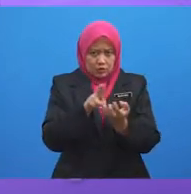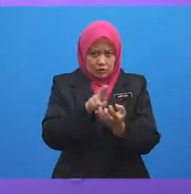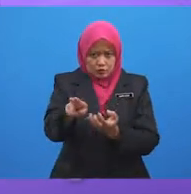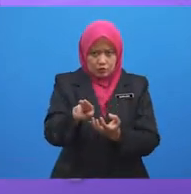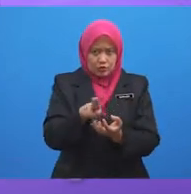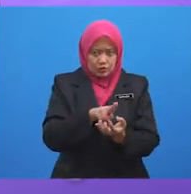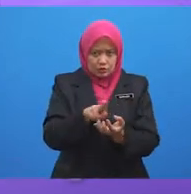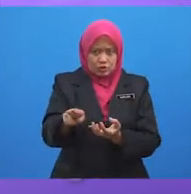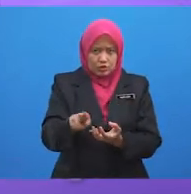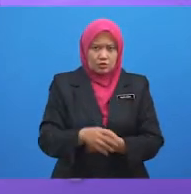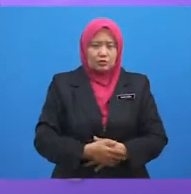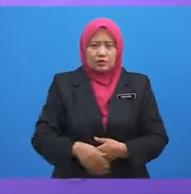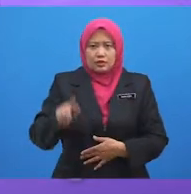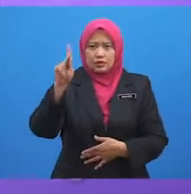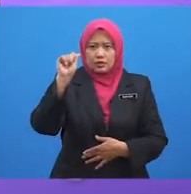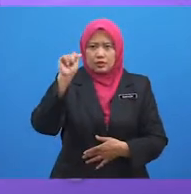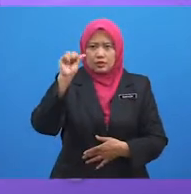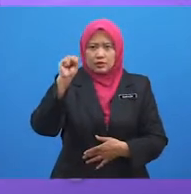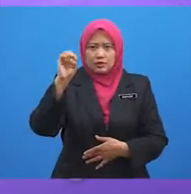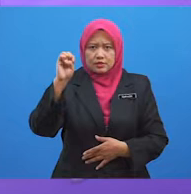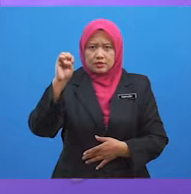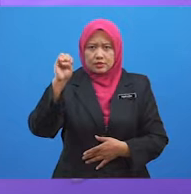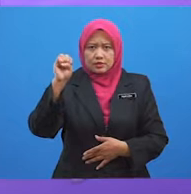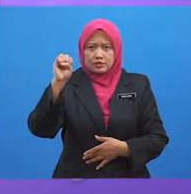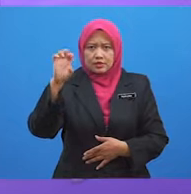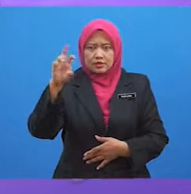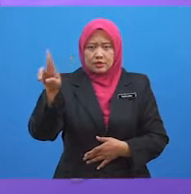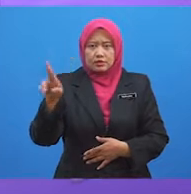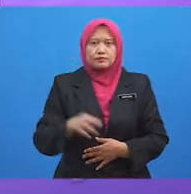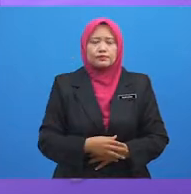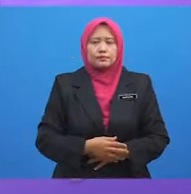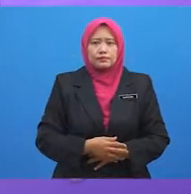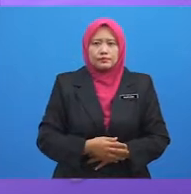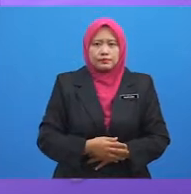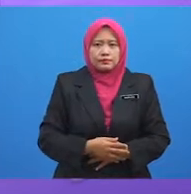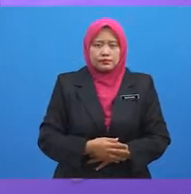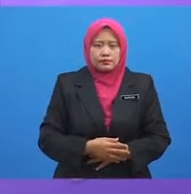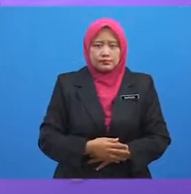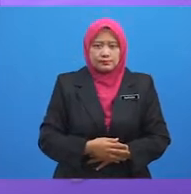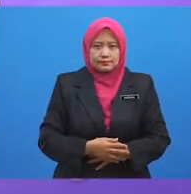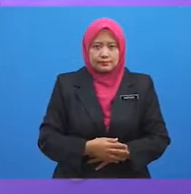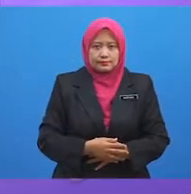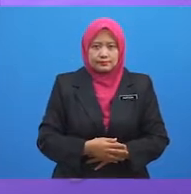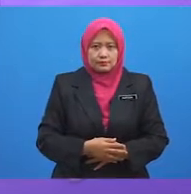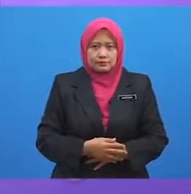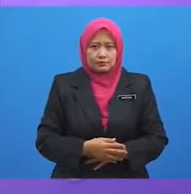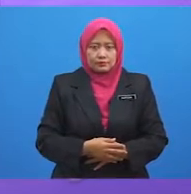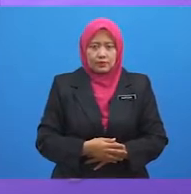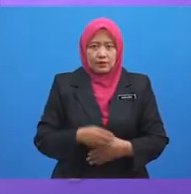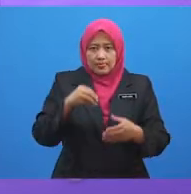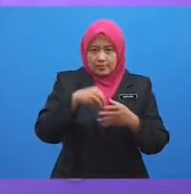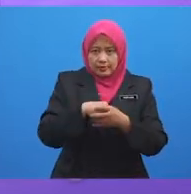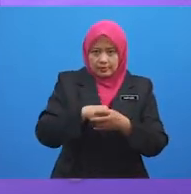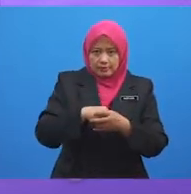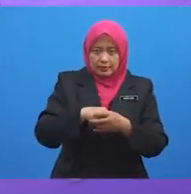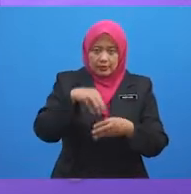131 digunakan untuk mengesan penyakit pada kelenjar tiroid. Di